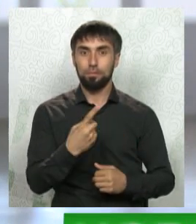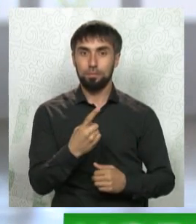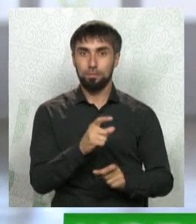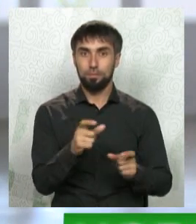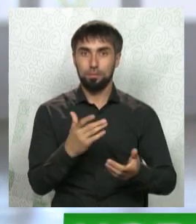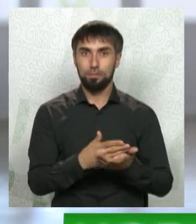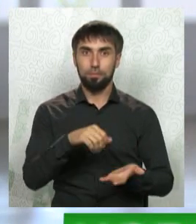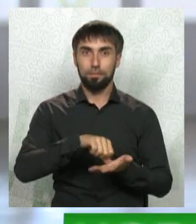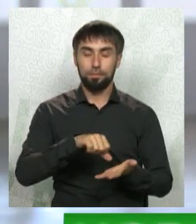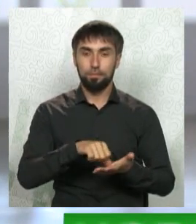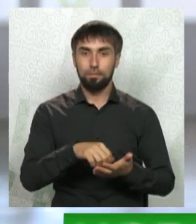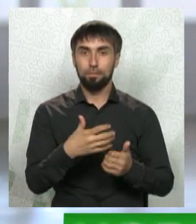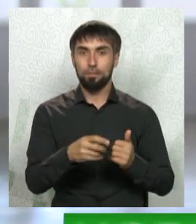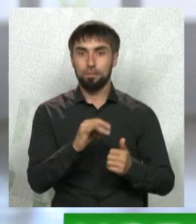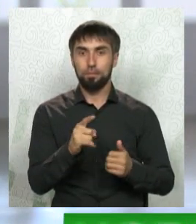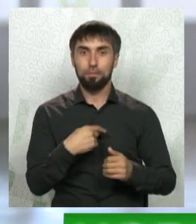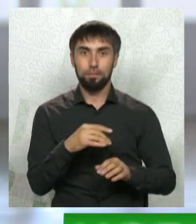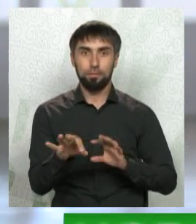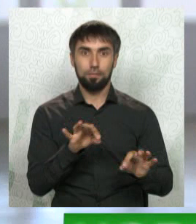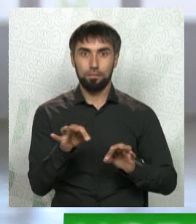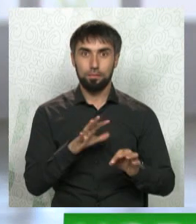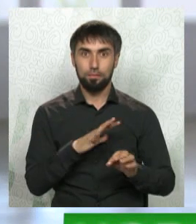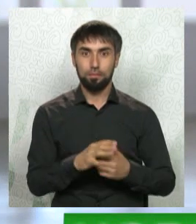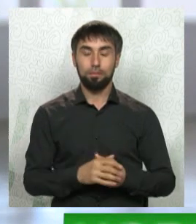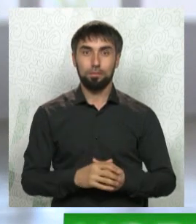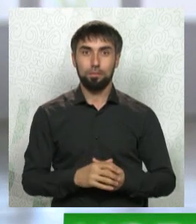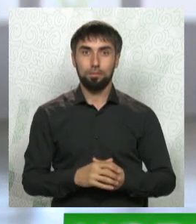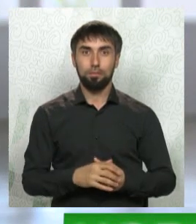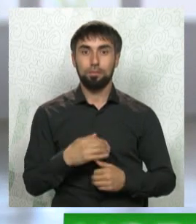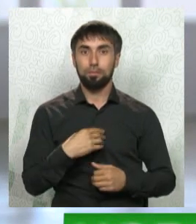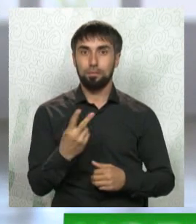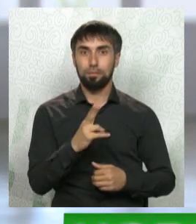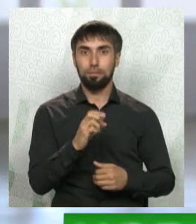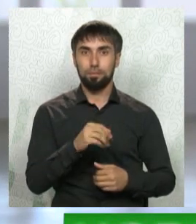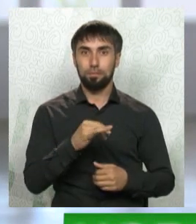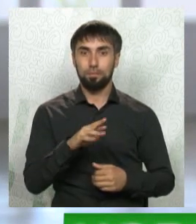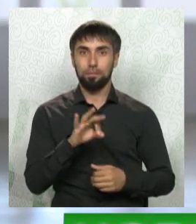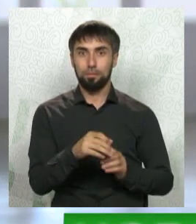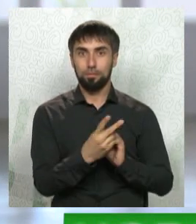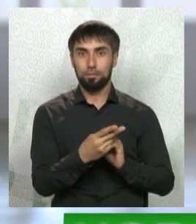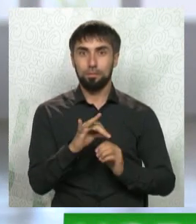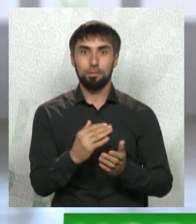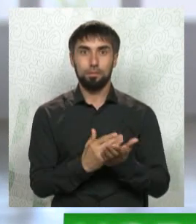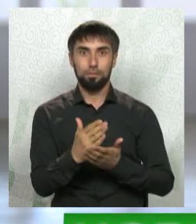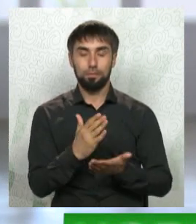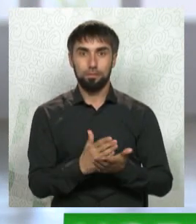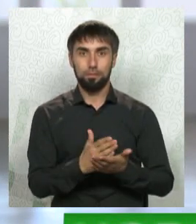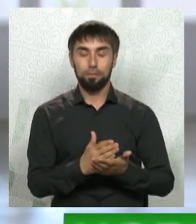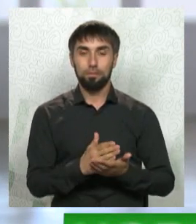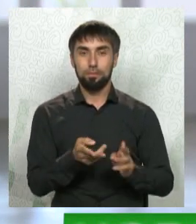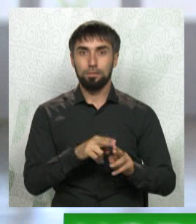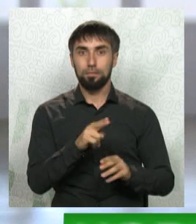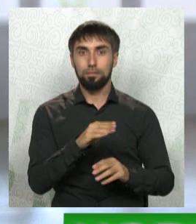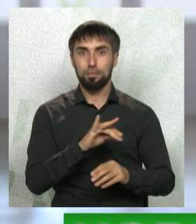сагор участник, Ацанигир Хакос Пябох. Так, шала категории от 12 и выше бы, это